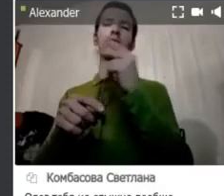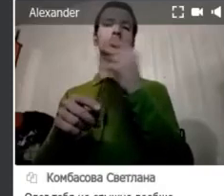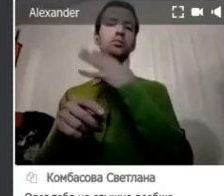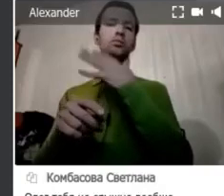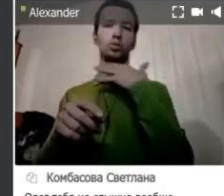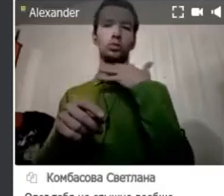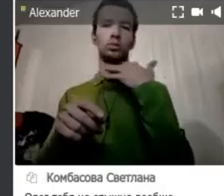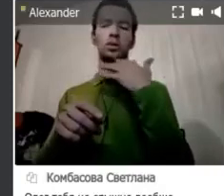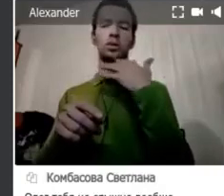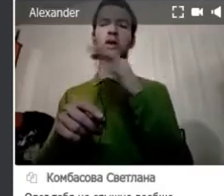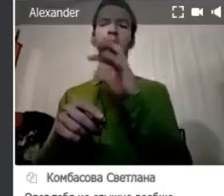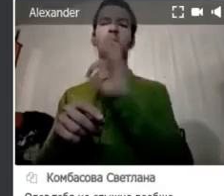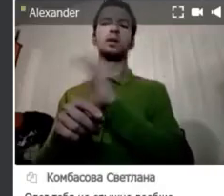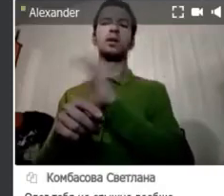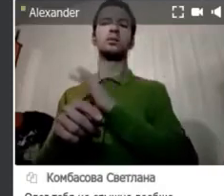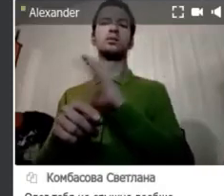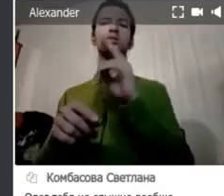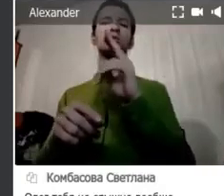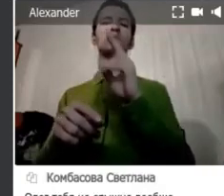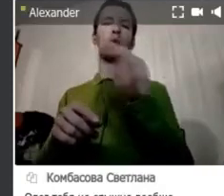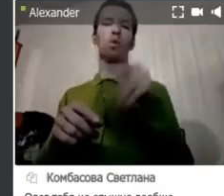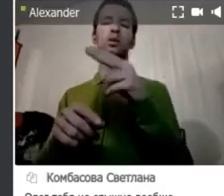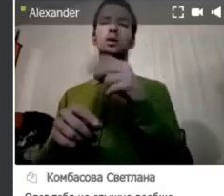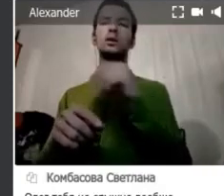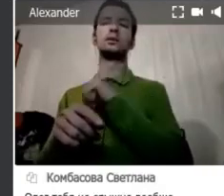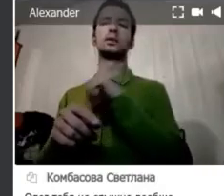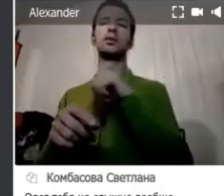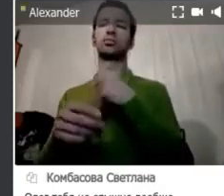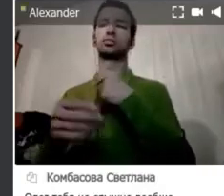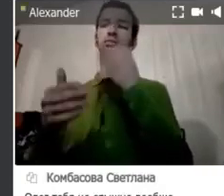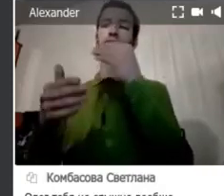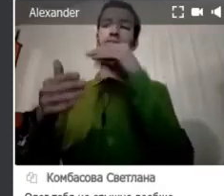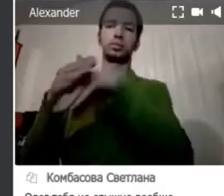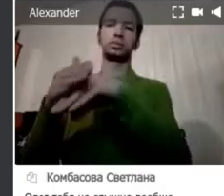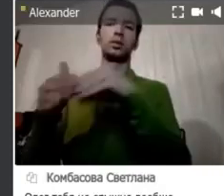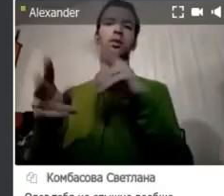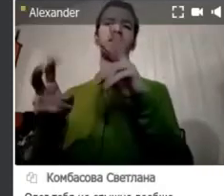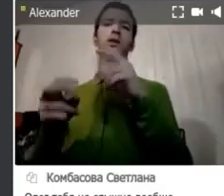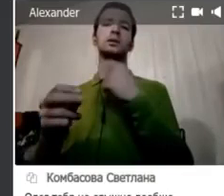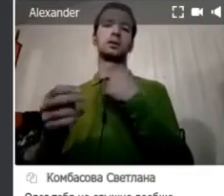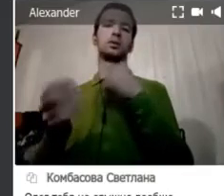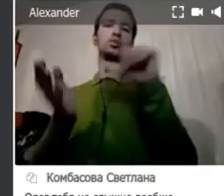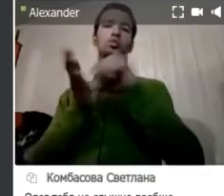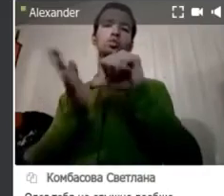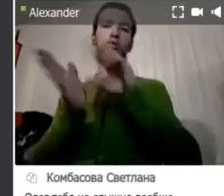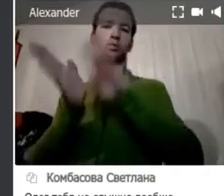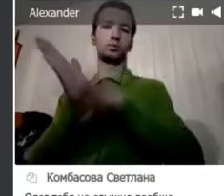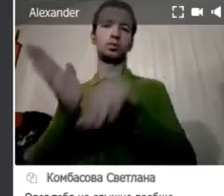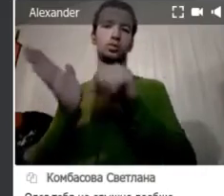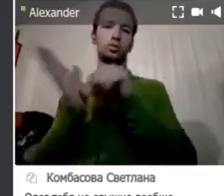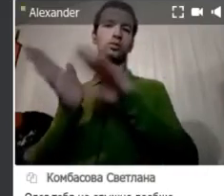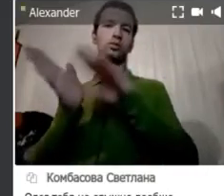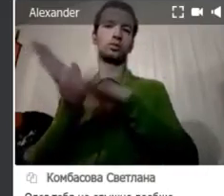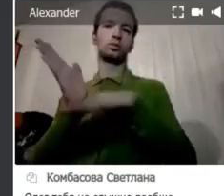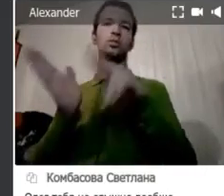на этот доход спокойненько жить, не работая. Почему там так мало